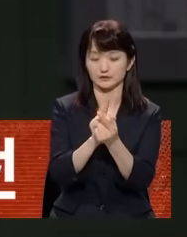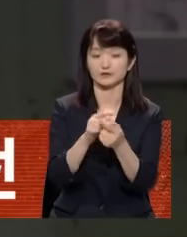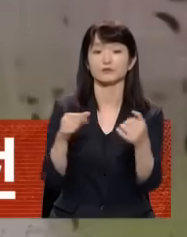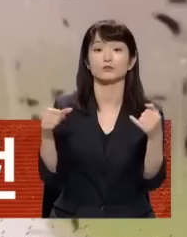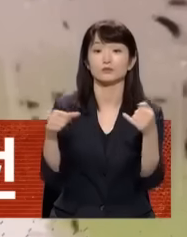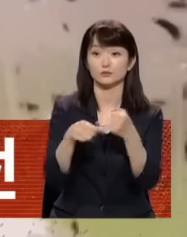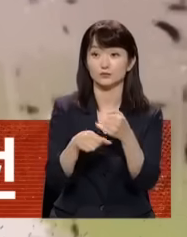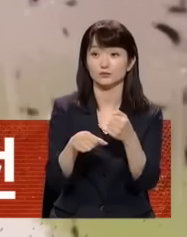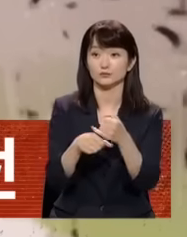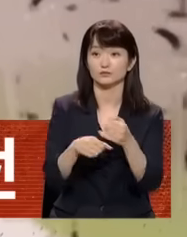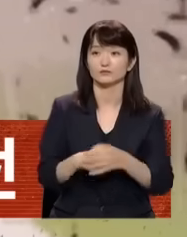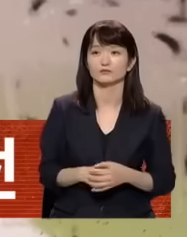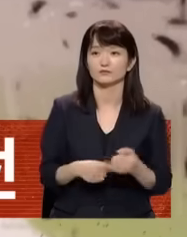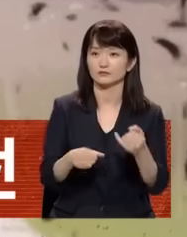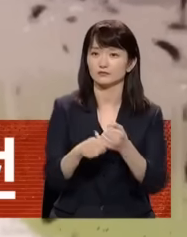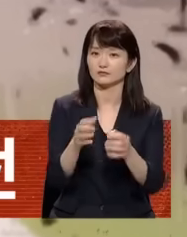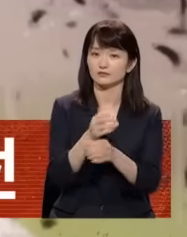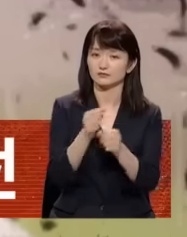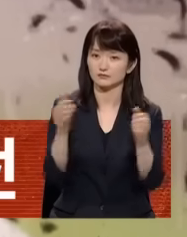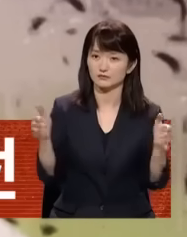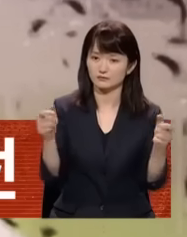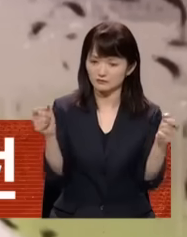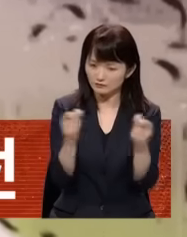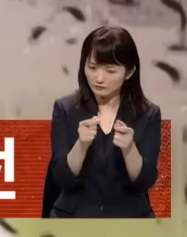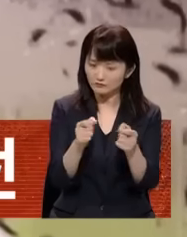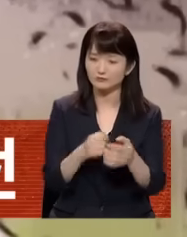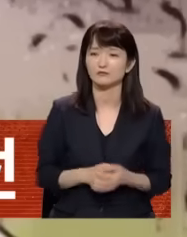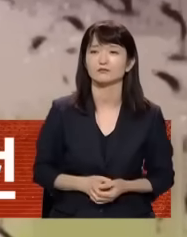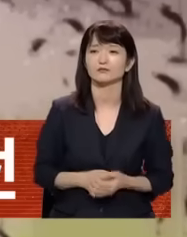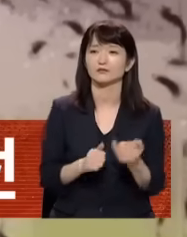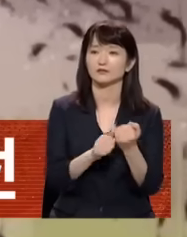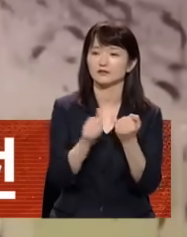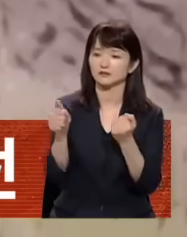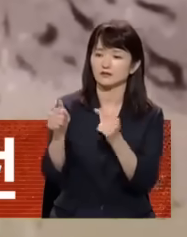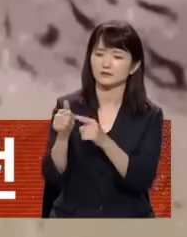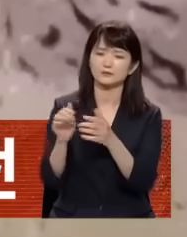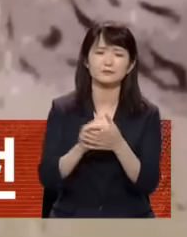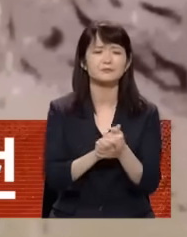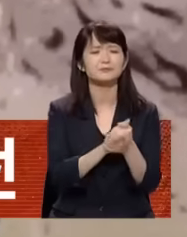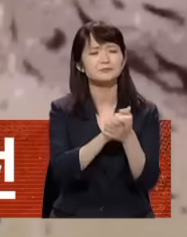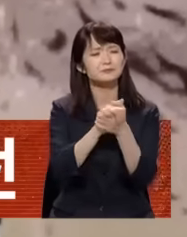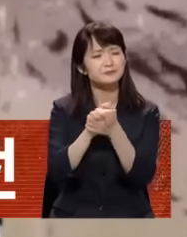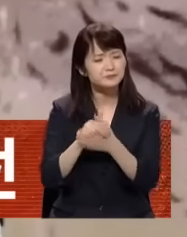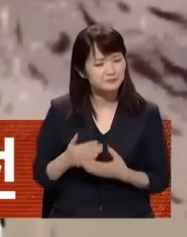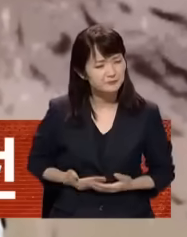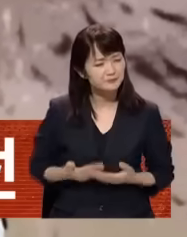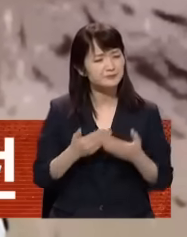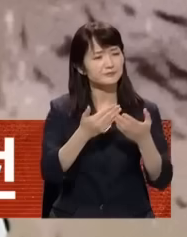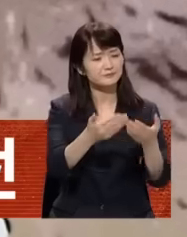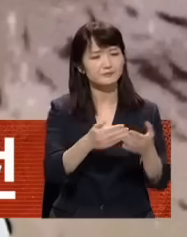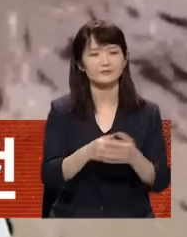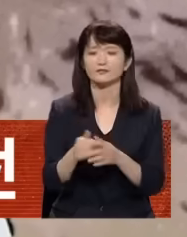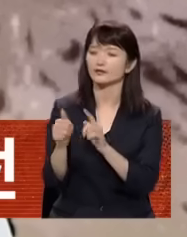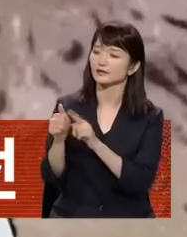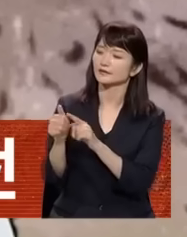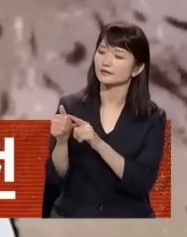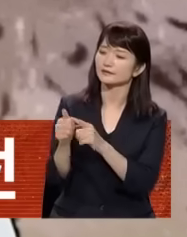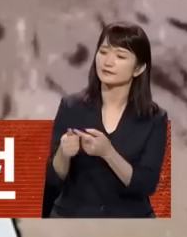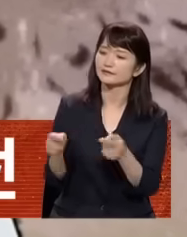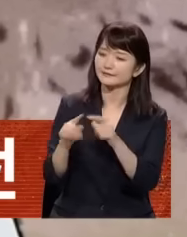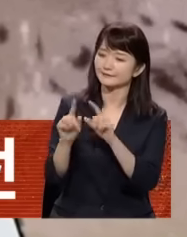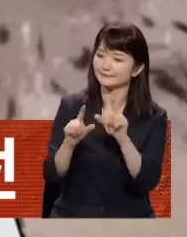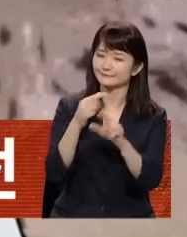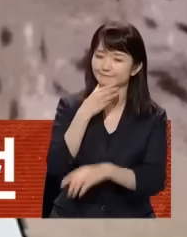했는데 연애 기간이 짧긴 했지만 이동한 굉장히 남편이 다정했고 또 헌신적이었다고 합니다 그래서 이런 남자랑 함께 하면 행복할 것 같다는